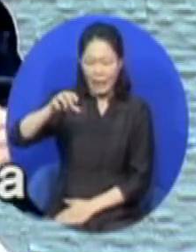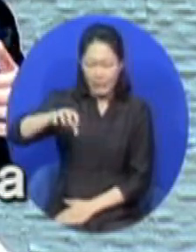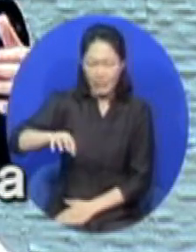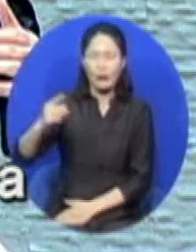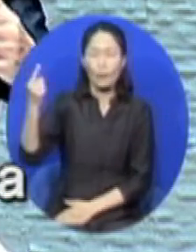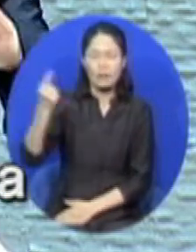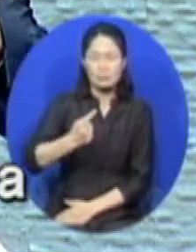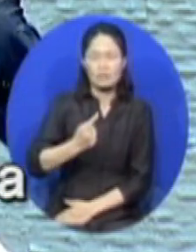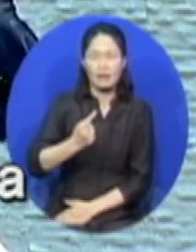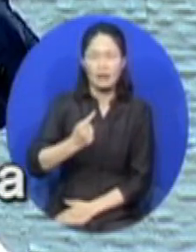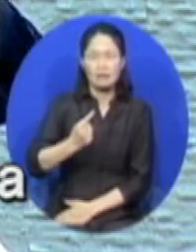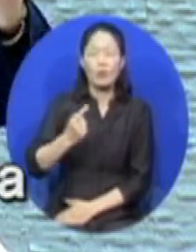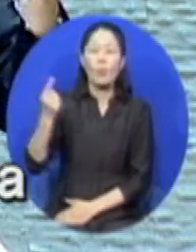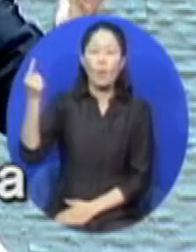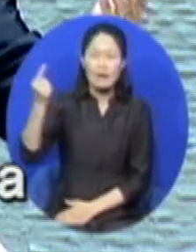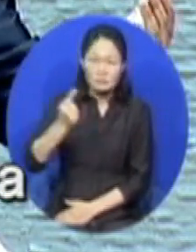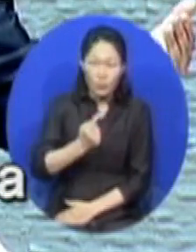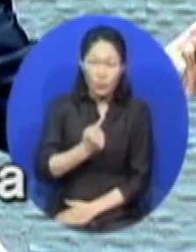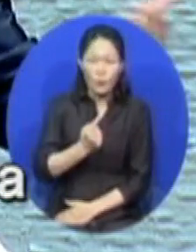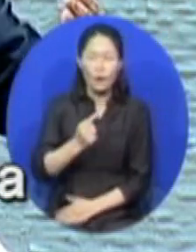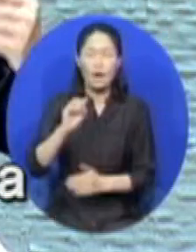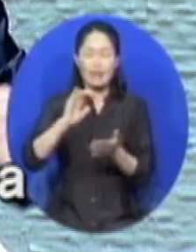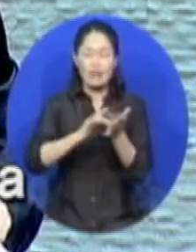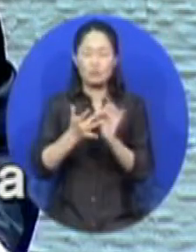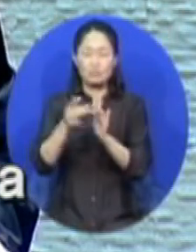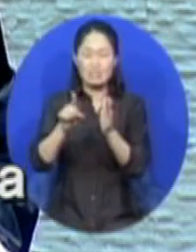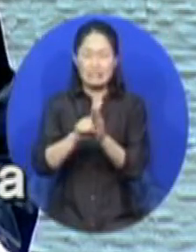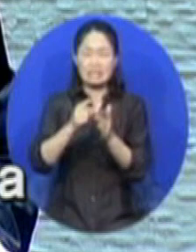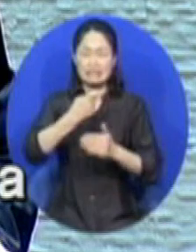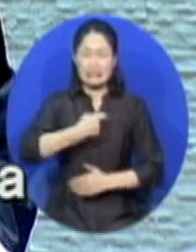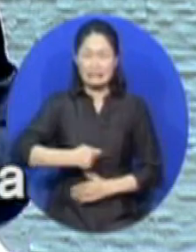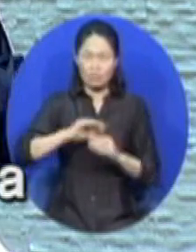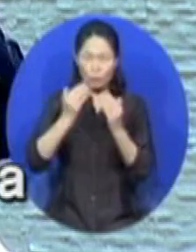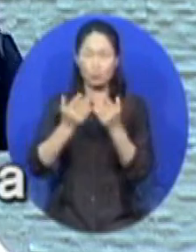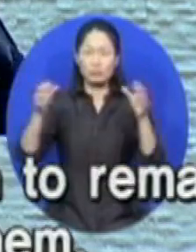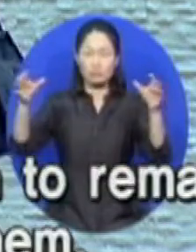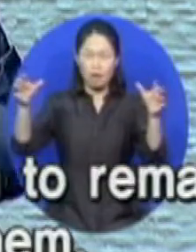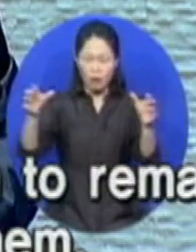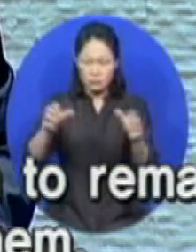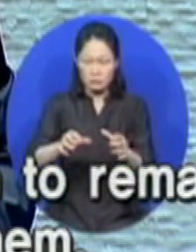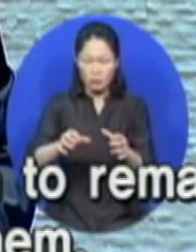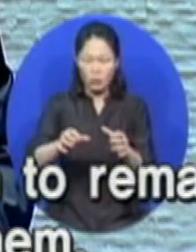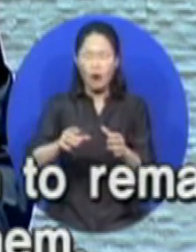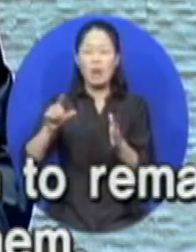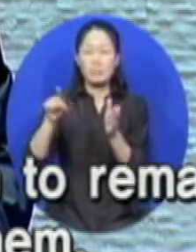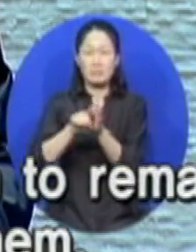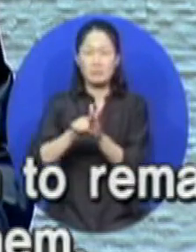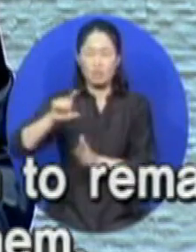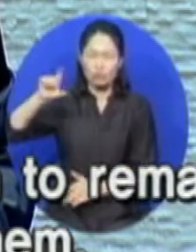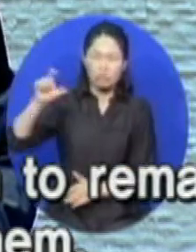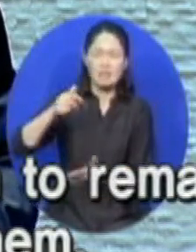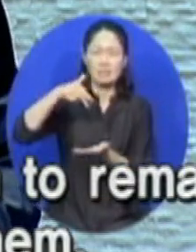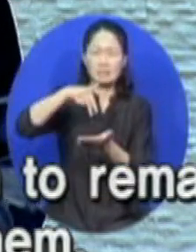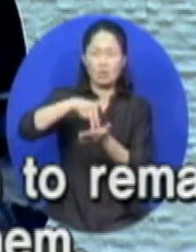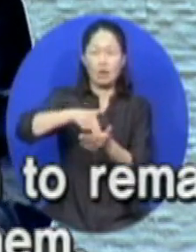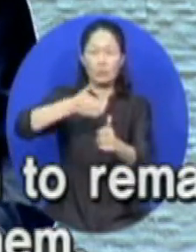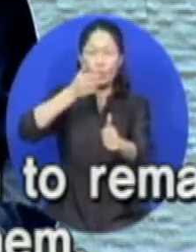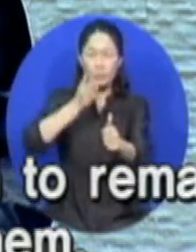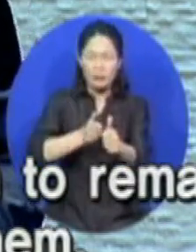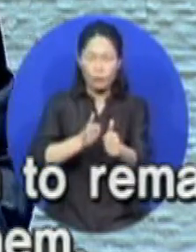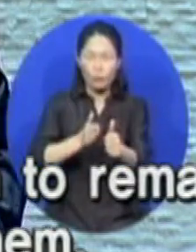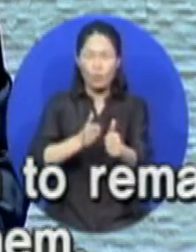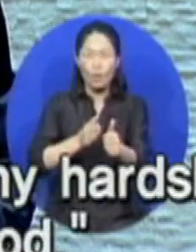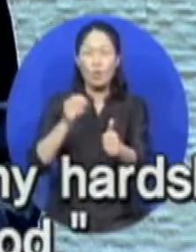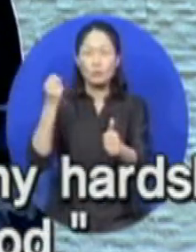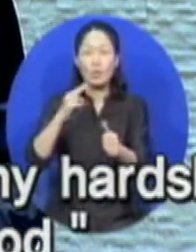와서 예수 믿는 제자들 다 불러다가 믿음에 굳게 서 있으라고 곰 면하고